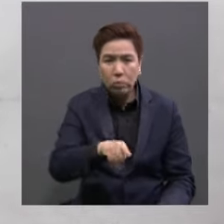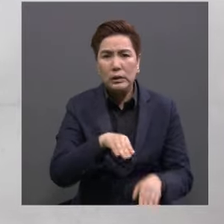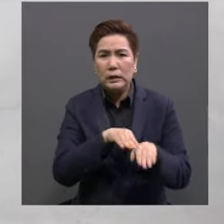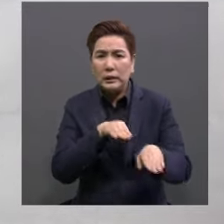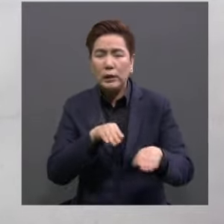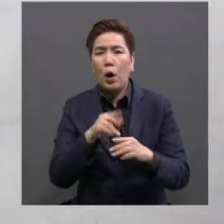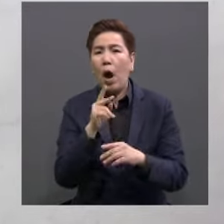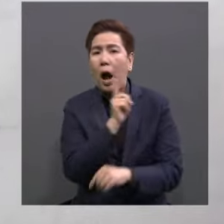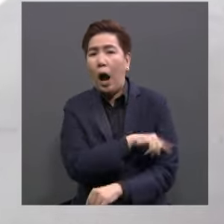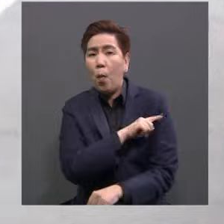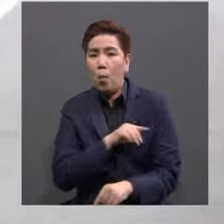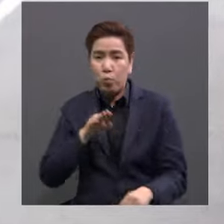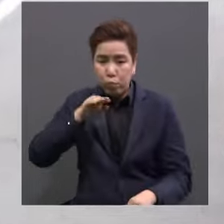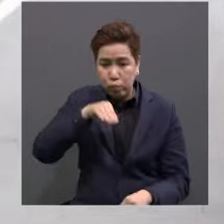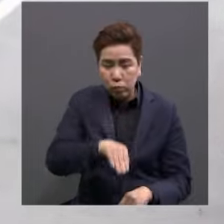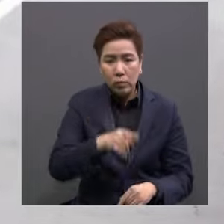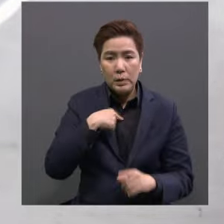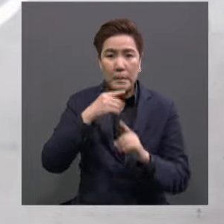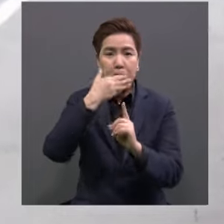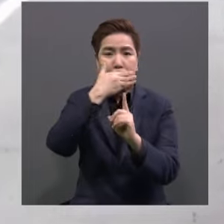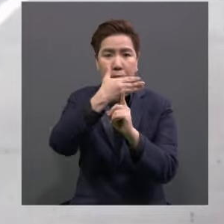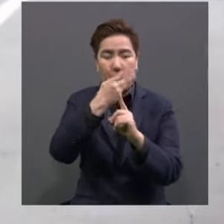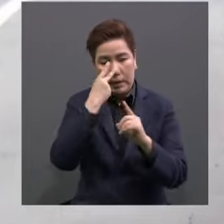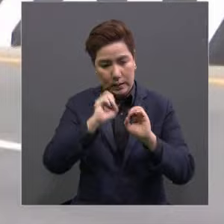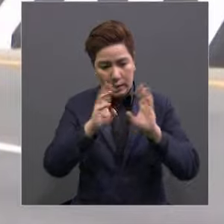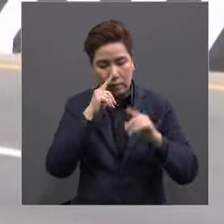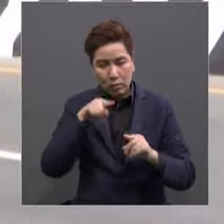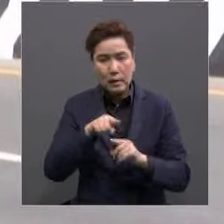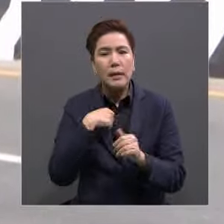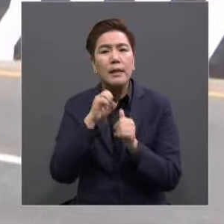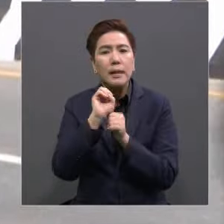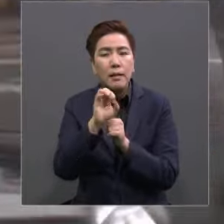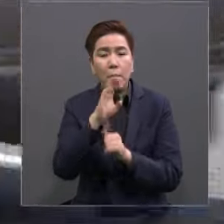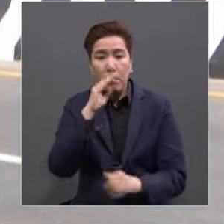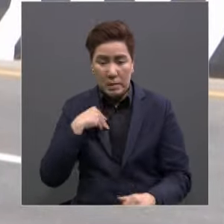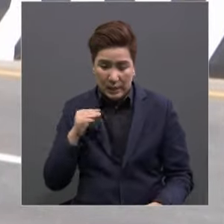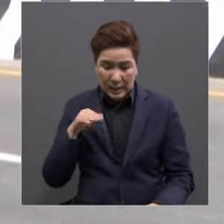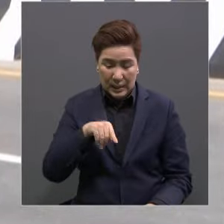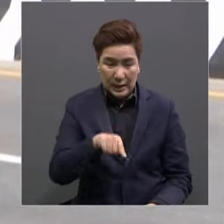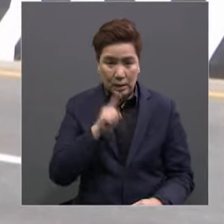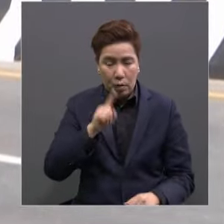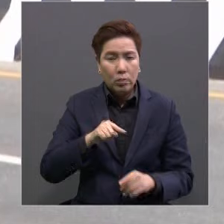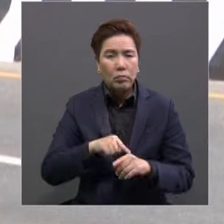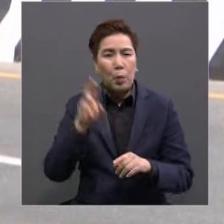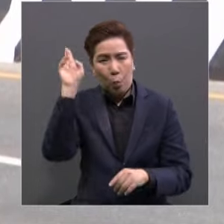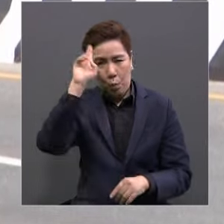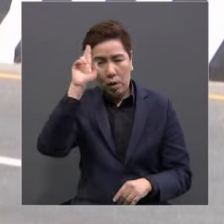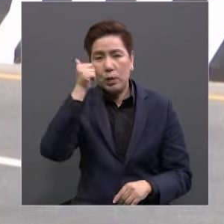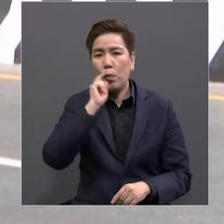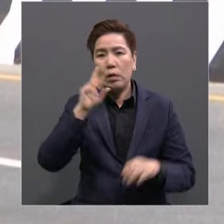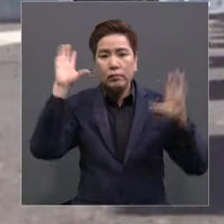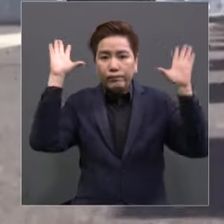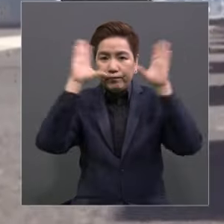องขาวที่กาญจนบุรีก็จะมีป้ายบอกอย่างชัดเจนแต่ก็แนะนำว่าหากจะมาเส้นทางเลี่ยงก็มาช่วงกลางวันเพราะว่าก